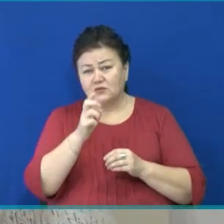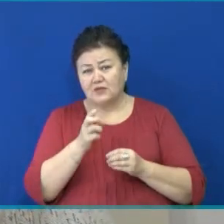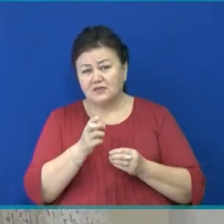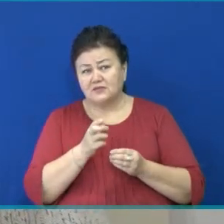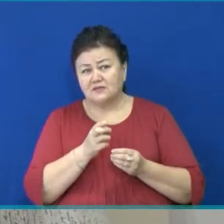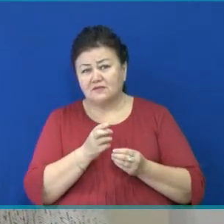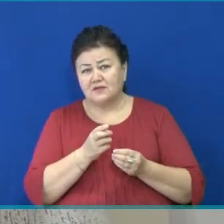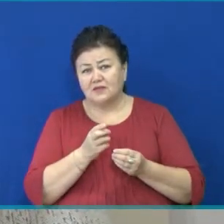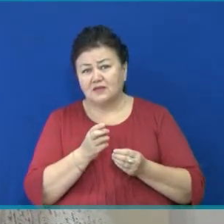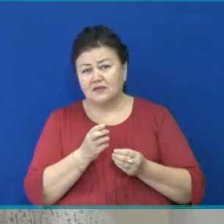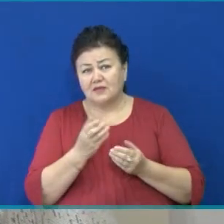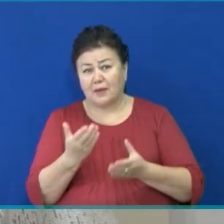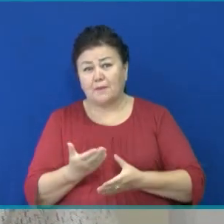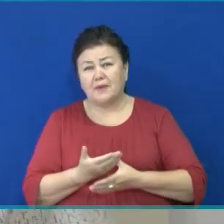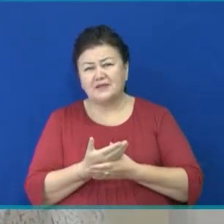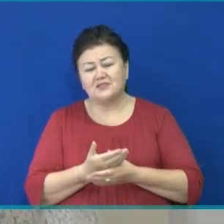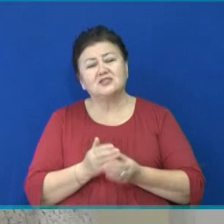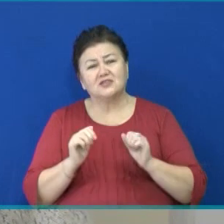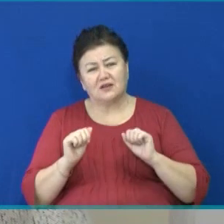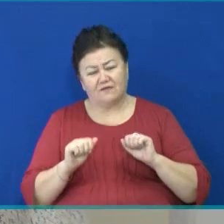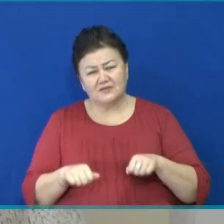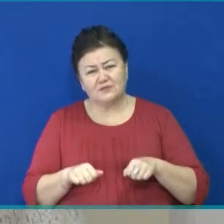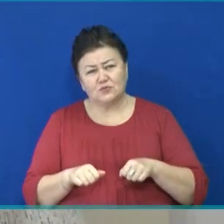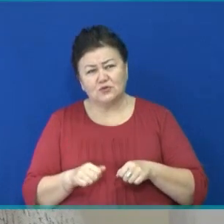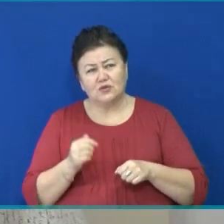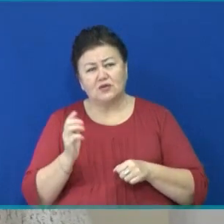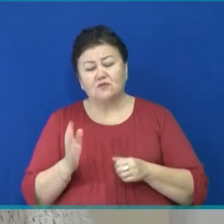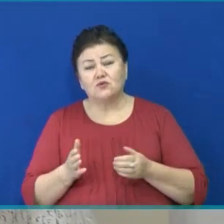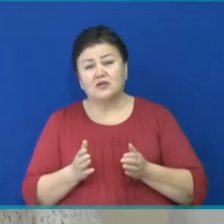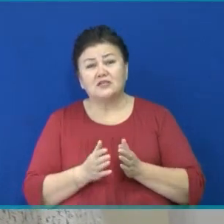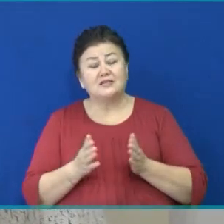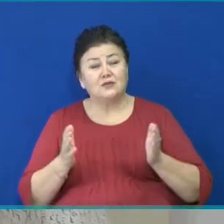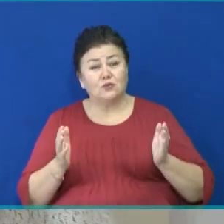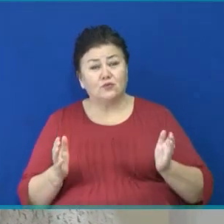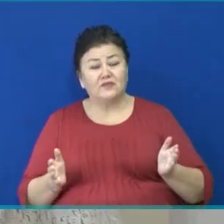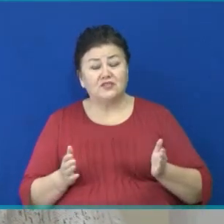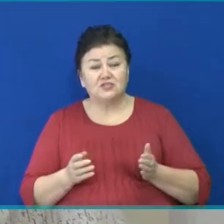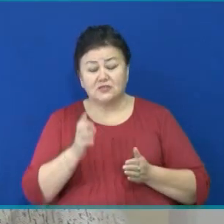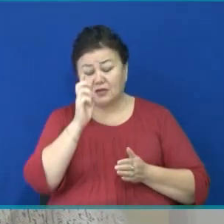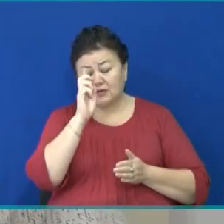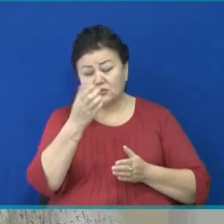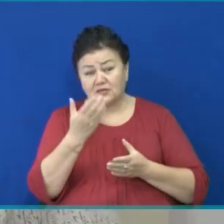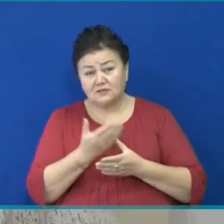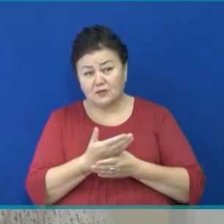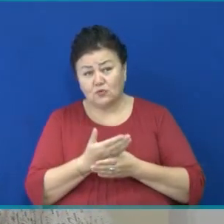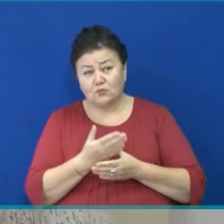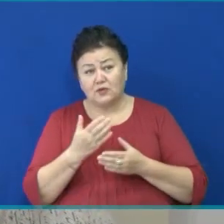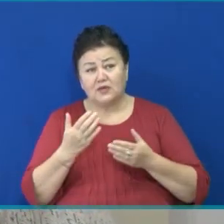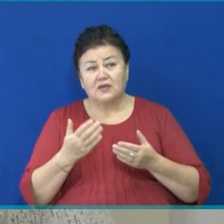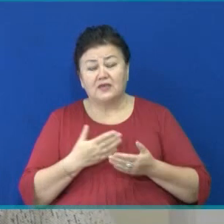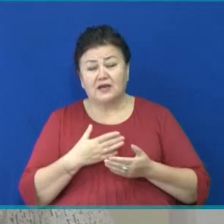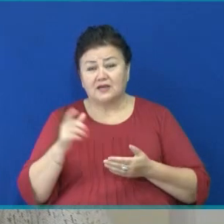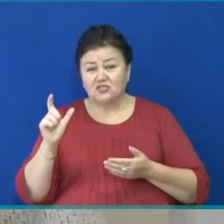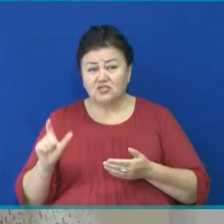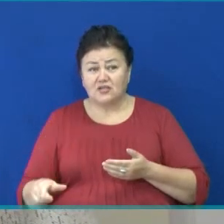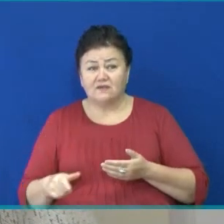қолдау күтілуде. Егер сол қолдау нақтылық іске асқан жағдайда, мен ойлаймын, осы қала тұрғыны ретінде де, тұтынушы ретінде